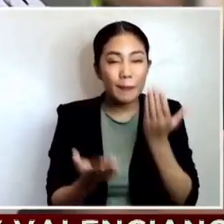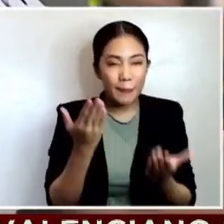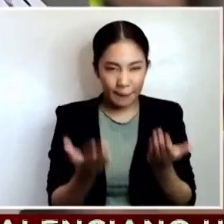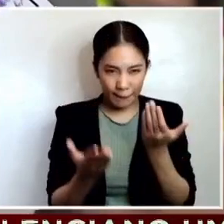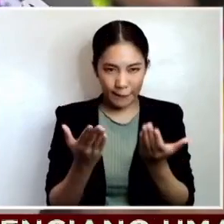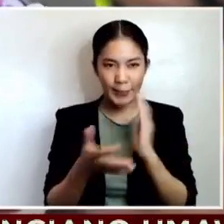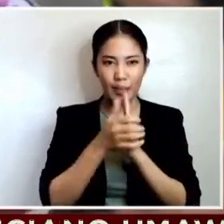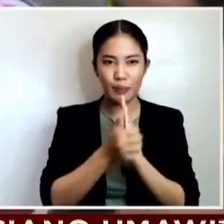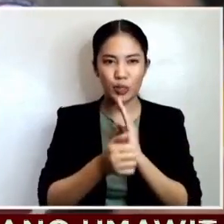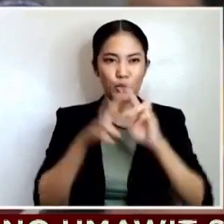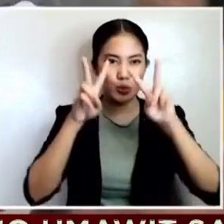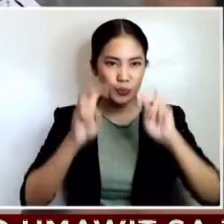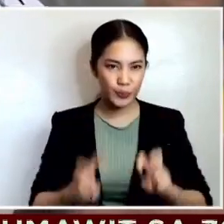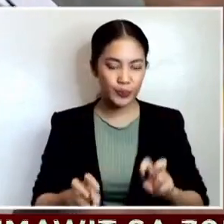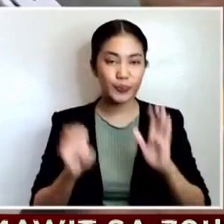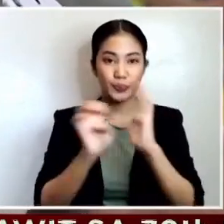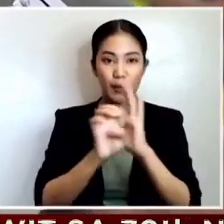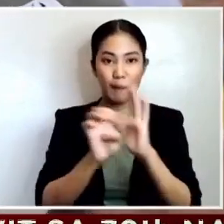Halimbawa, Sinovac